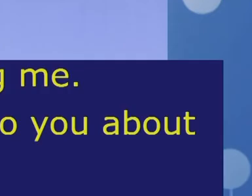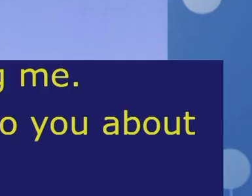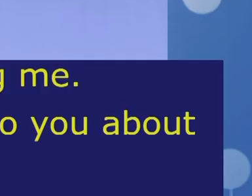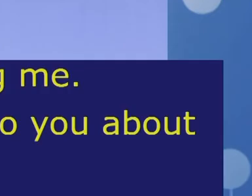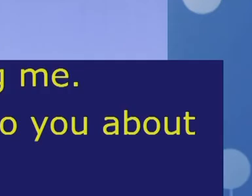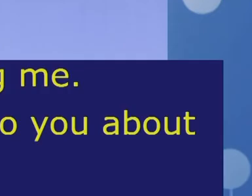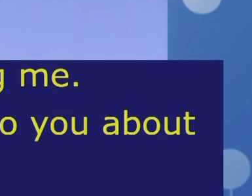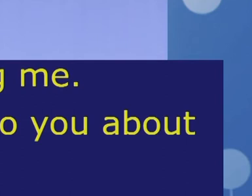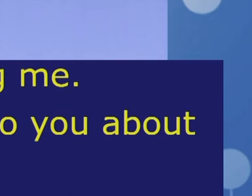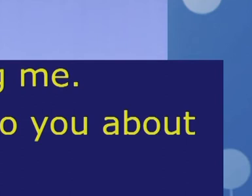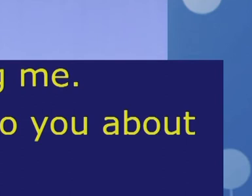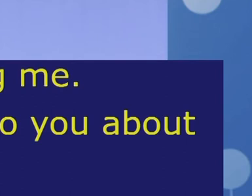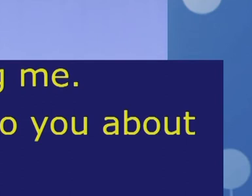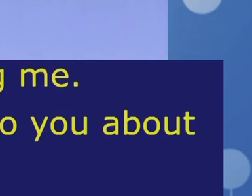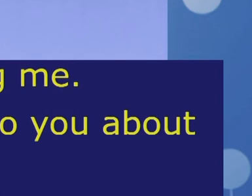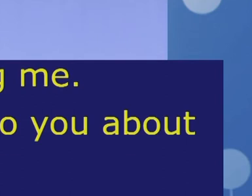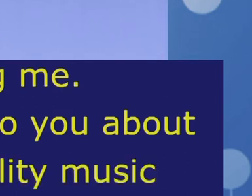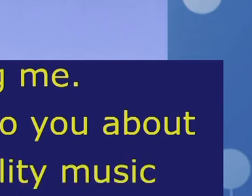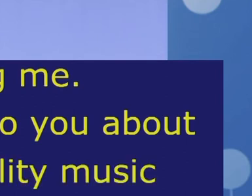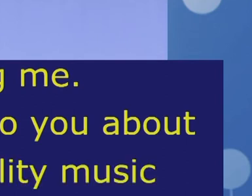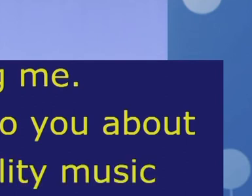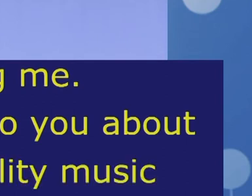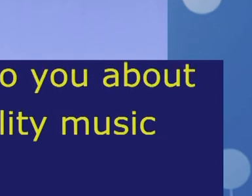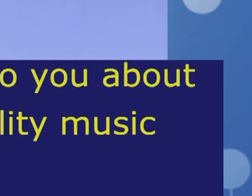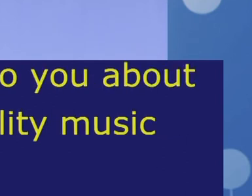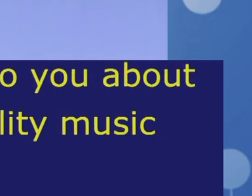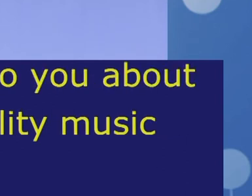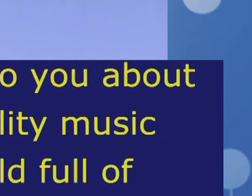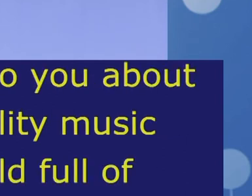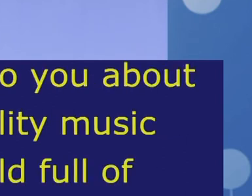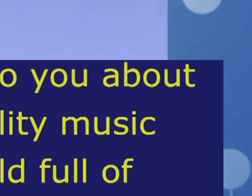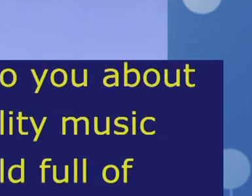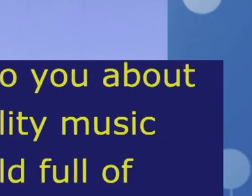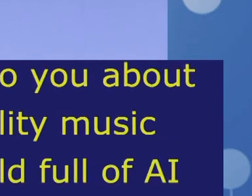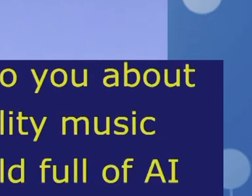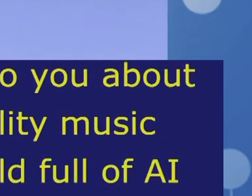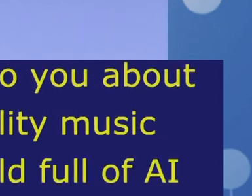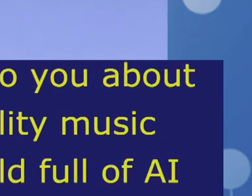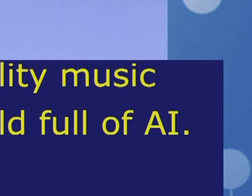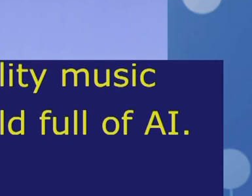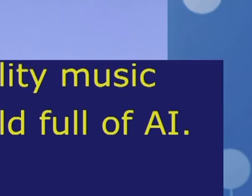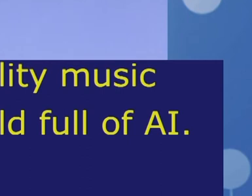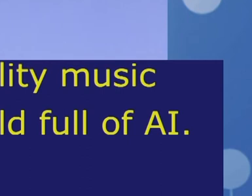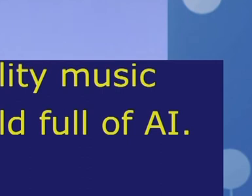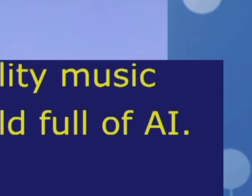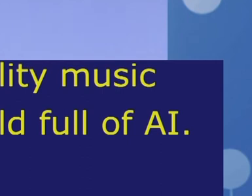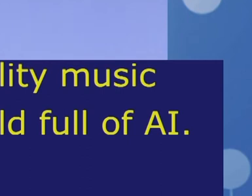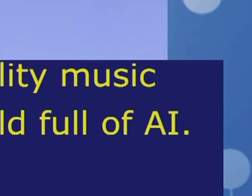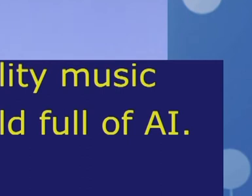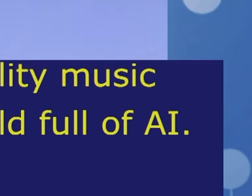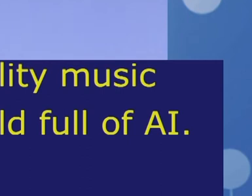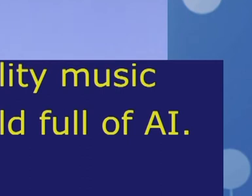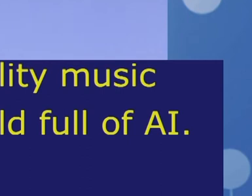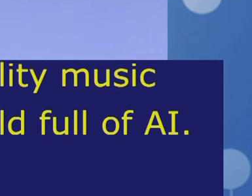قريبين من التحول الرقمي. أنا أريد أن أتحدث بالموسيقى ومدى أهميتها في